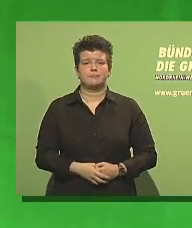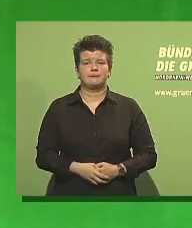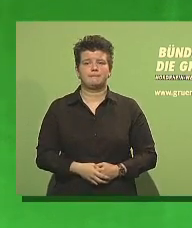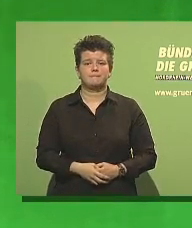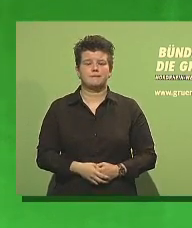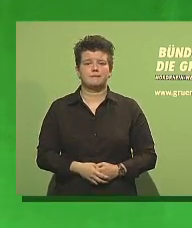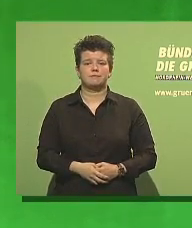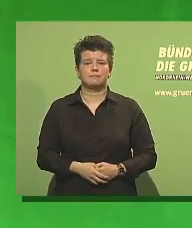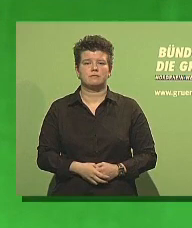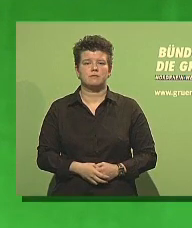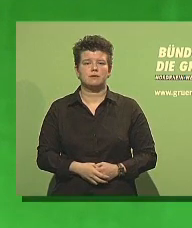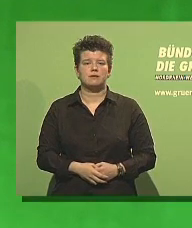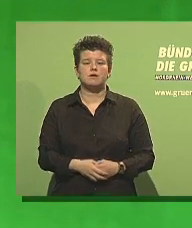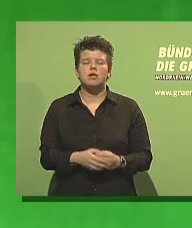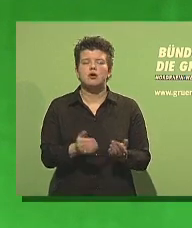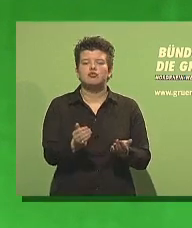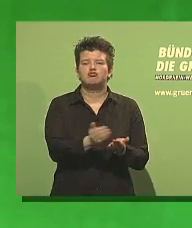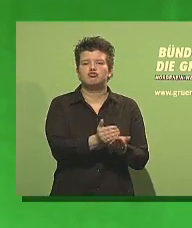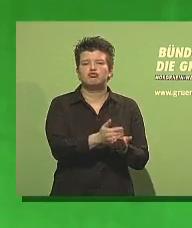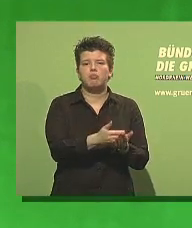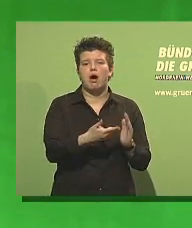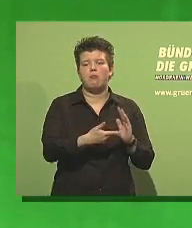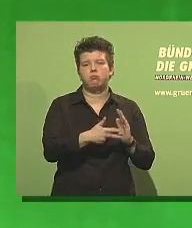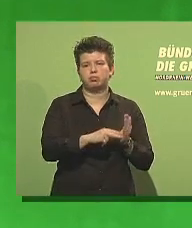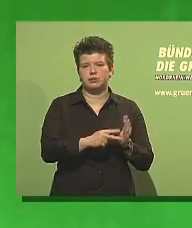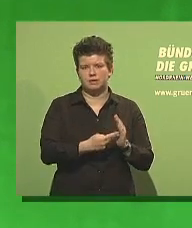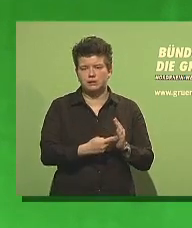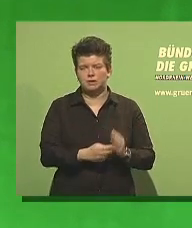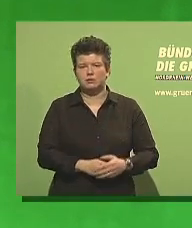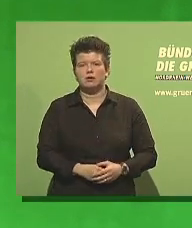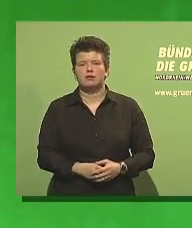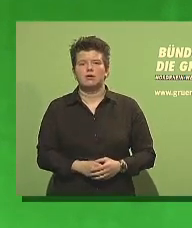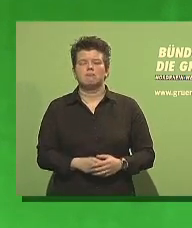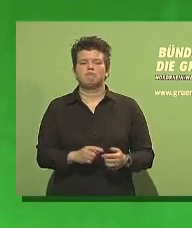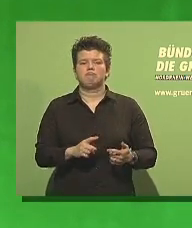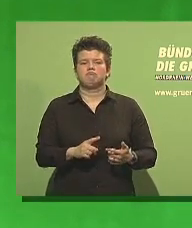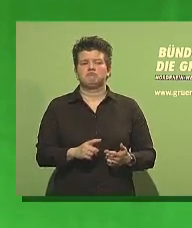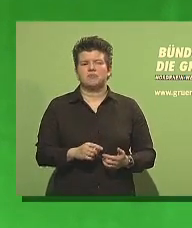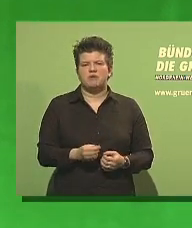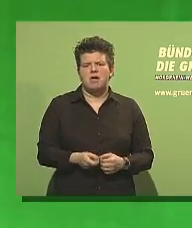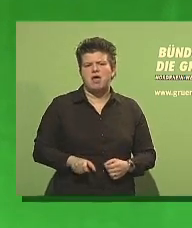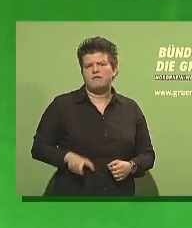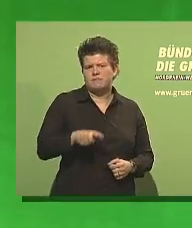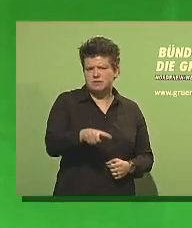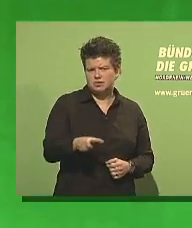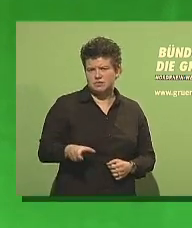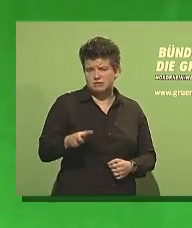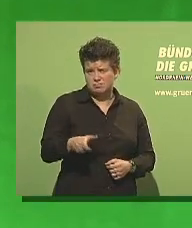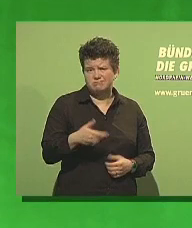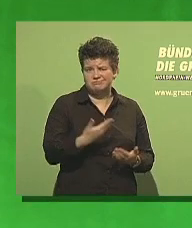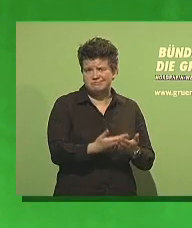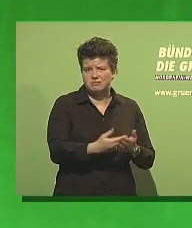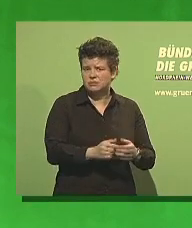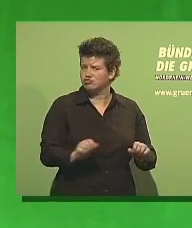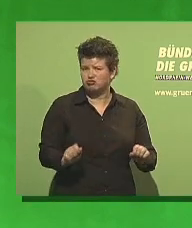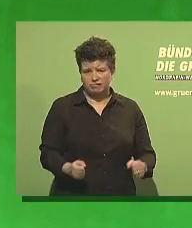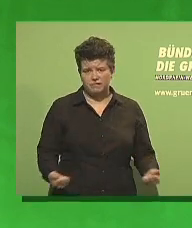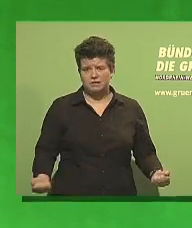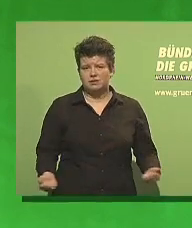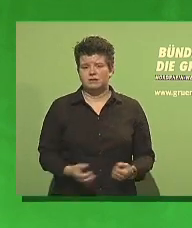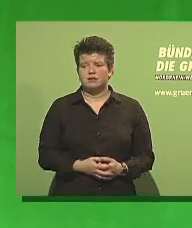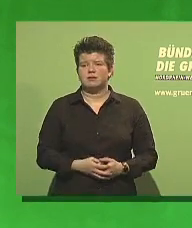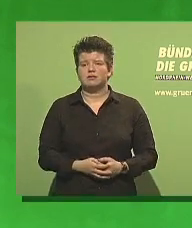einäugige Sparpolitik, die notwendige Investitionen unmöglich macht und die nicht durch